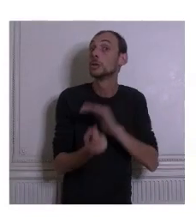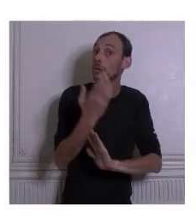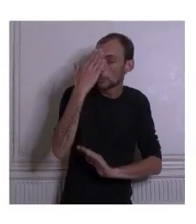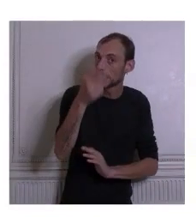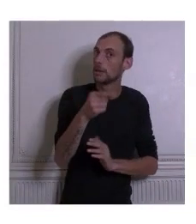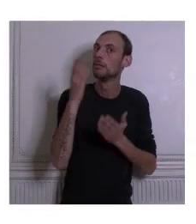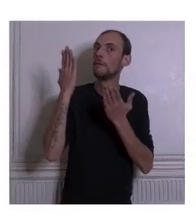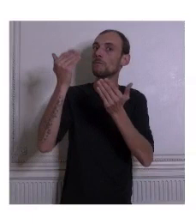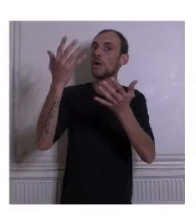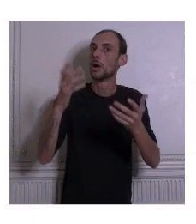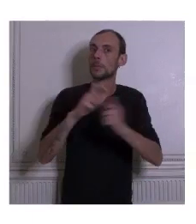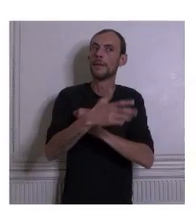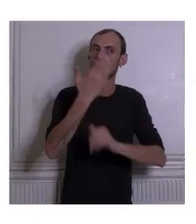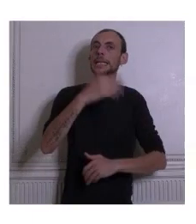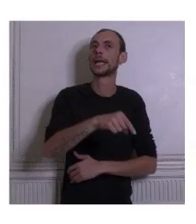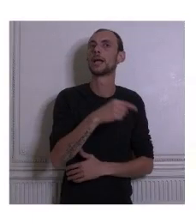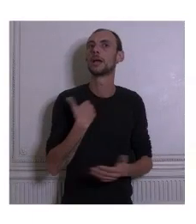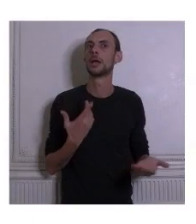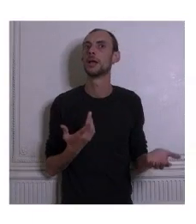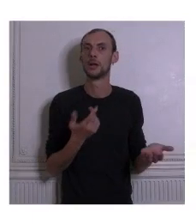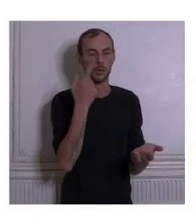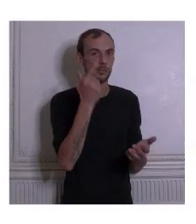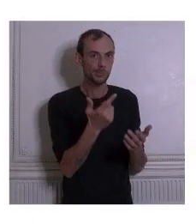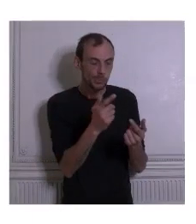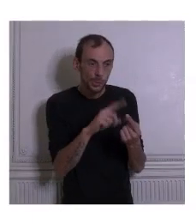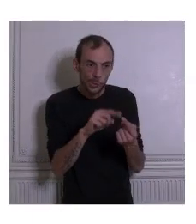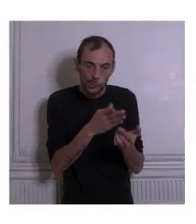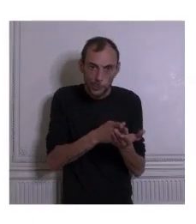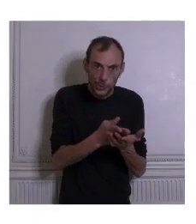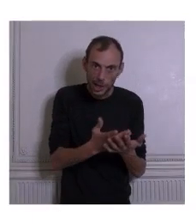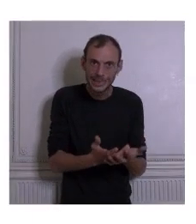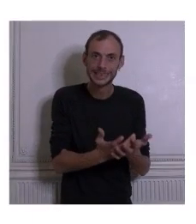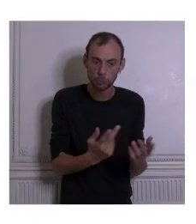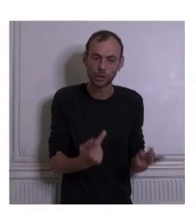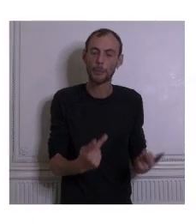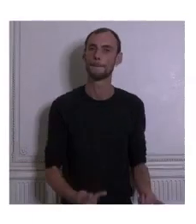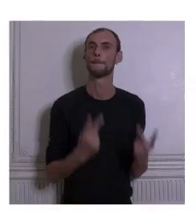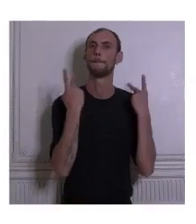pas autant qu'on le souhaiterait. Alors, est-ce que ce vœu... Madame Kelly.